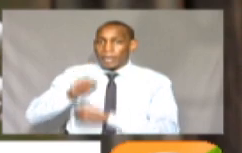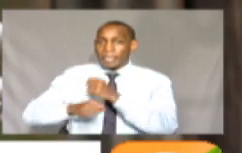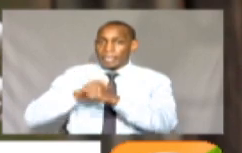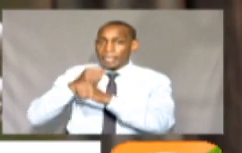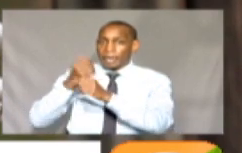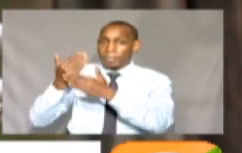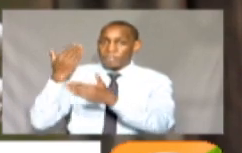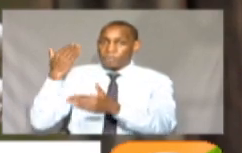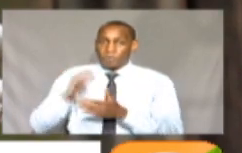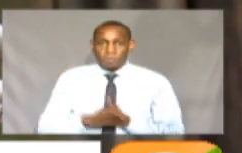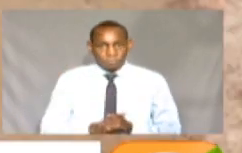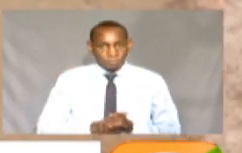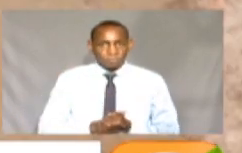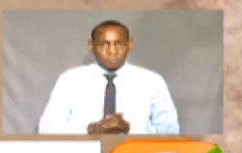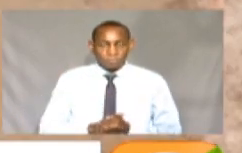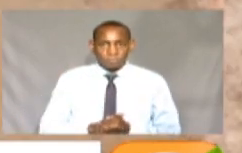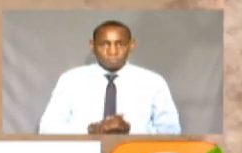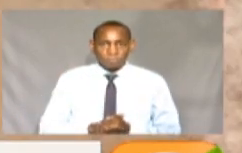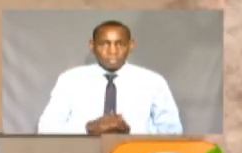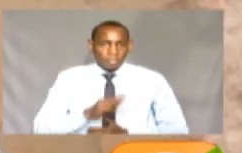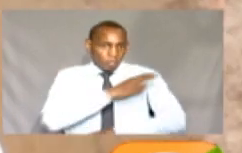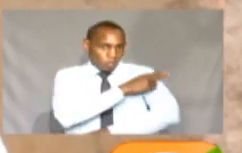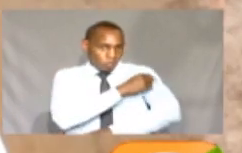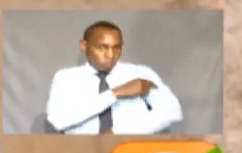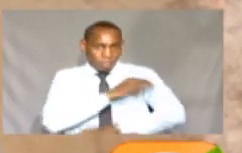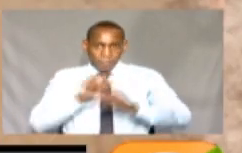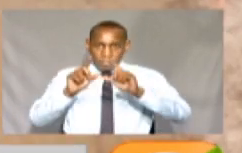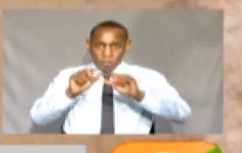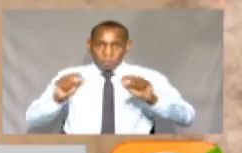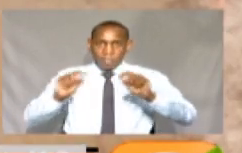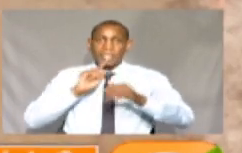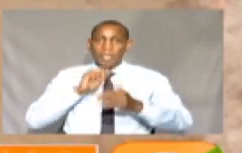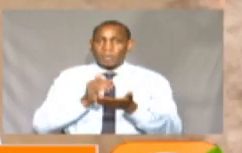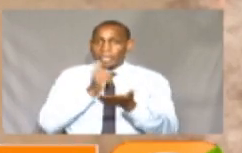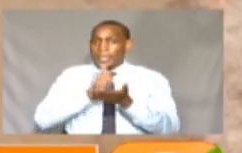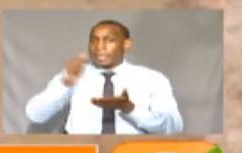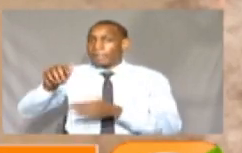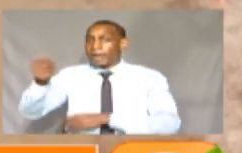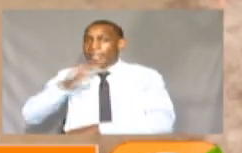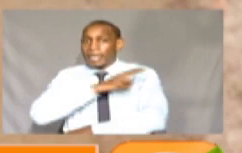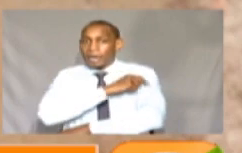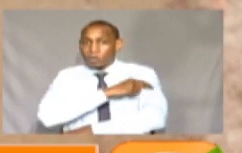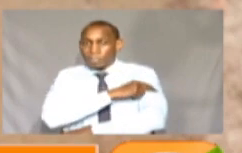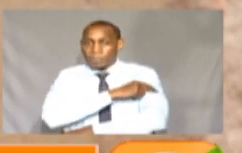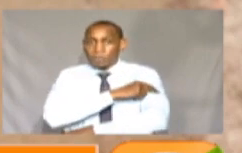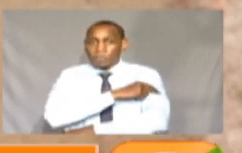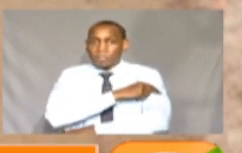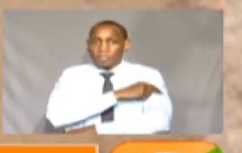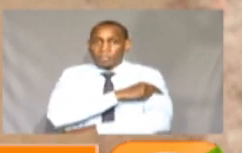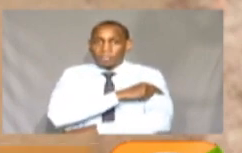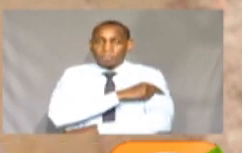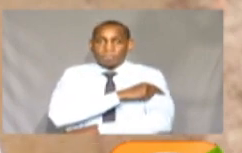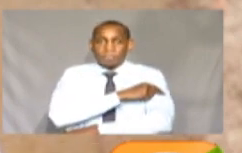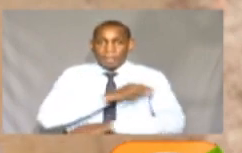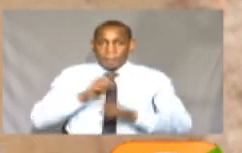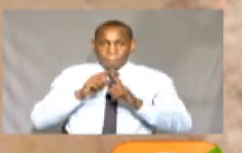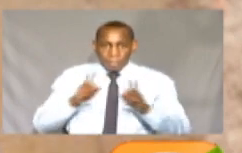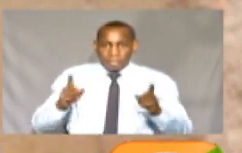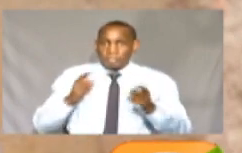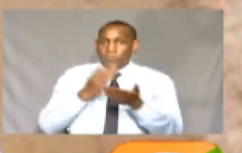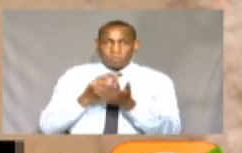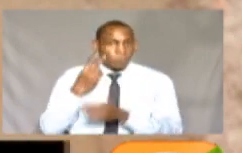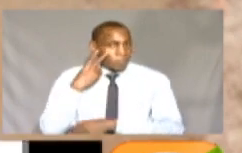uliopita. Hospitali wanakuambia unapeleka kwa hii hospitali, wanakuambia atupeleka kwa ile hospitali, unaenda huko atimara mtoto ana ugonjwa kwa mwili, lakini mtoto